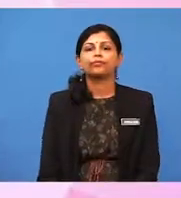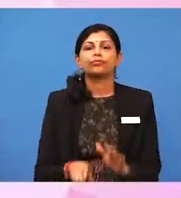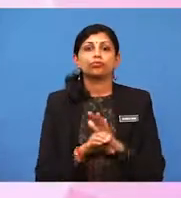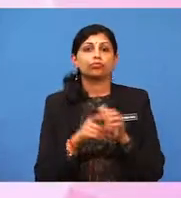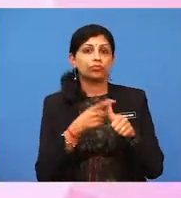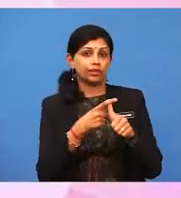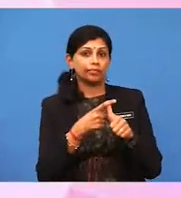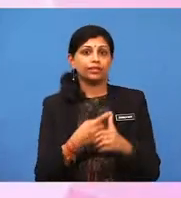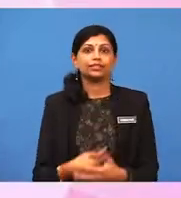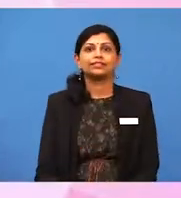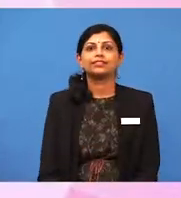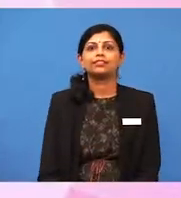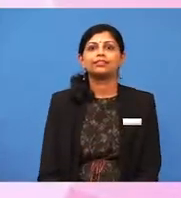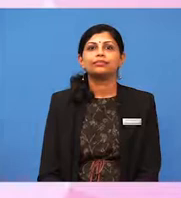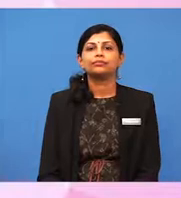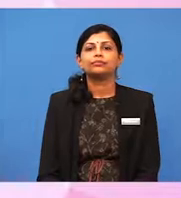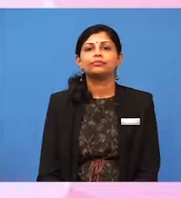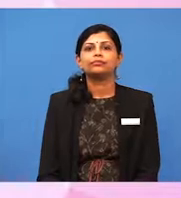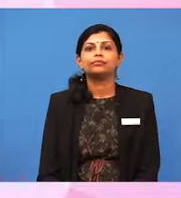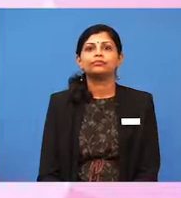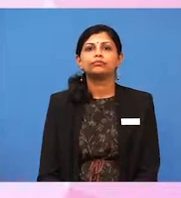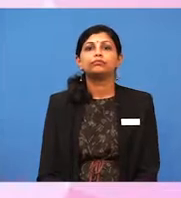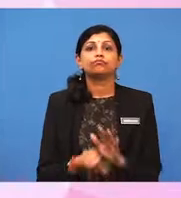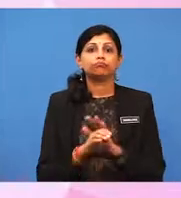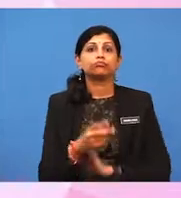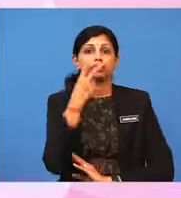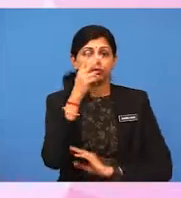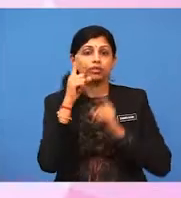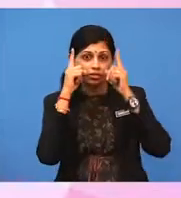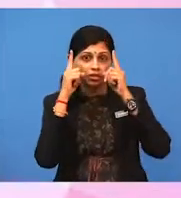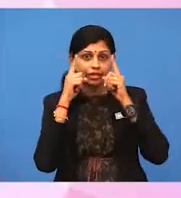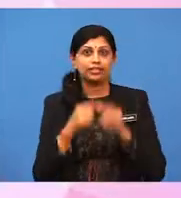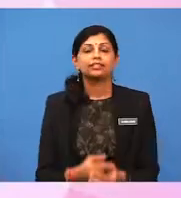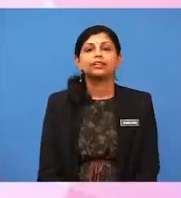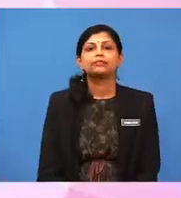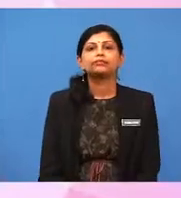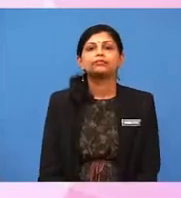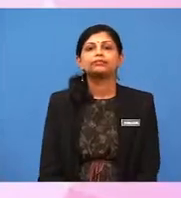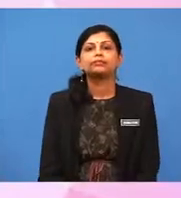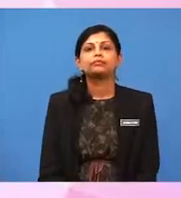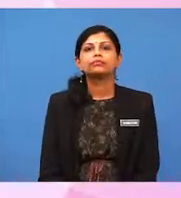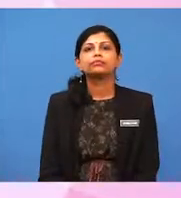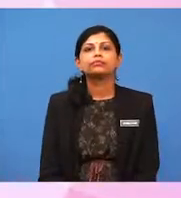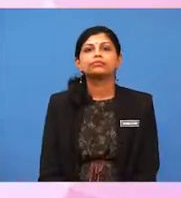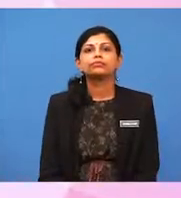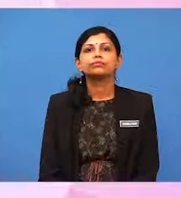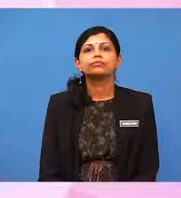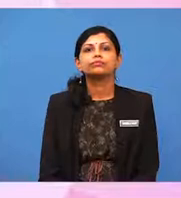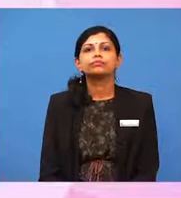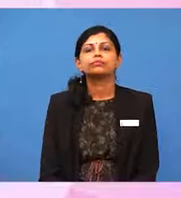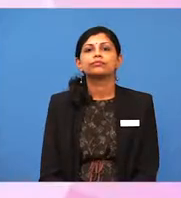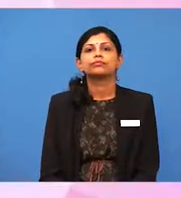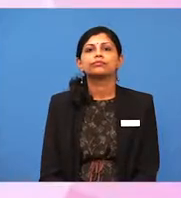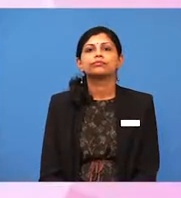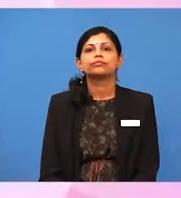pertama. Penulisan kod arahan adalah seperti berikut. A sama dengan int dalam kurungan